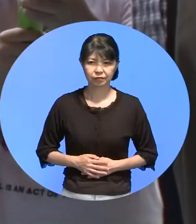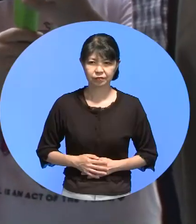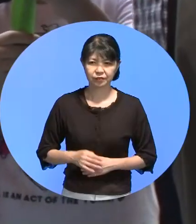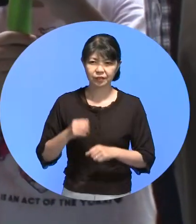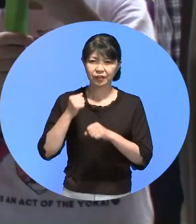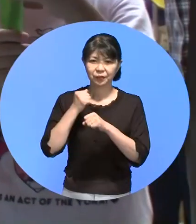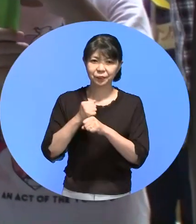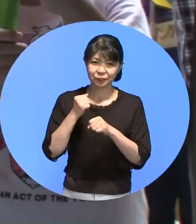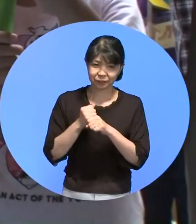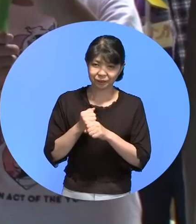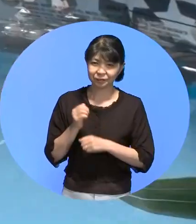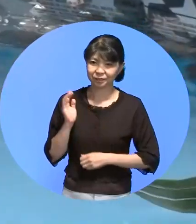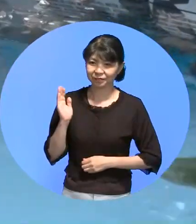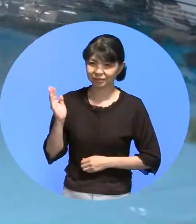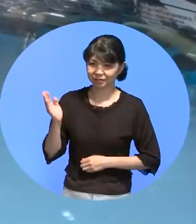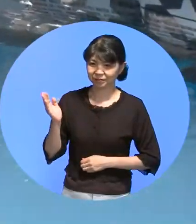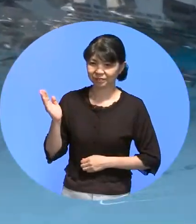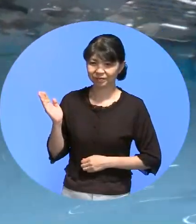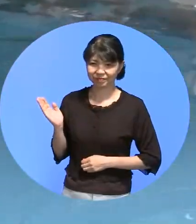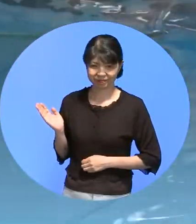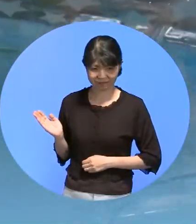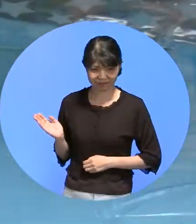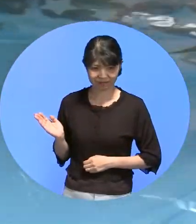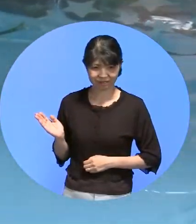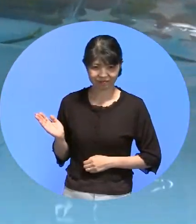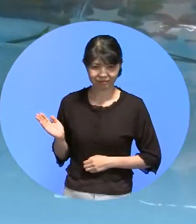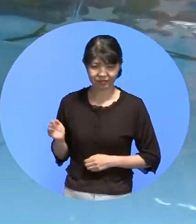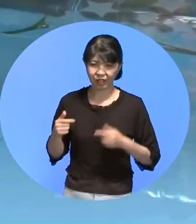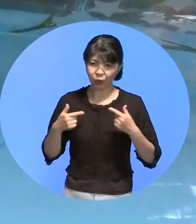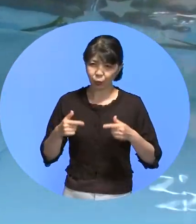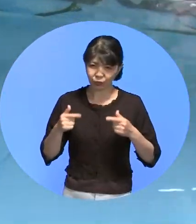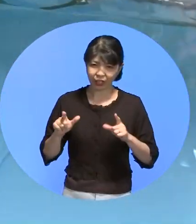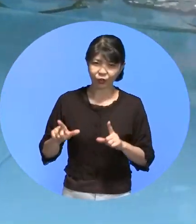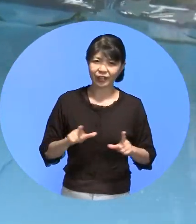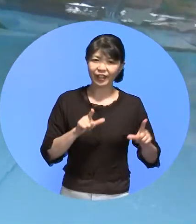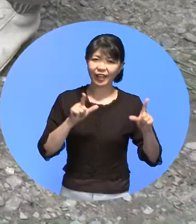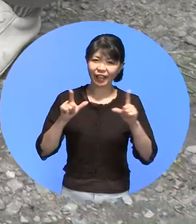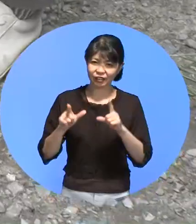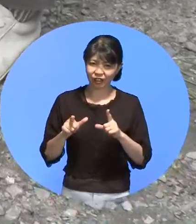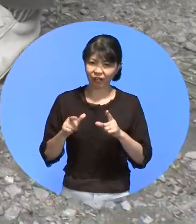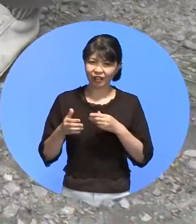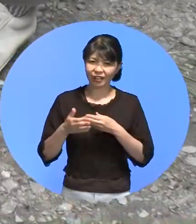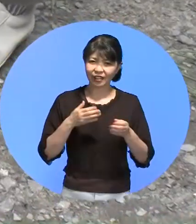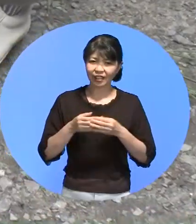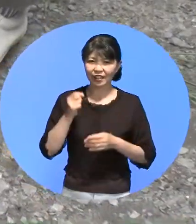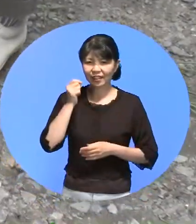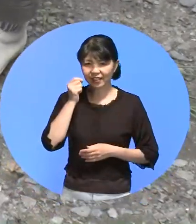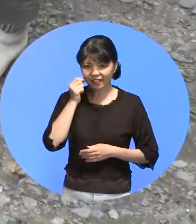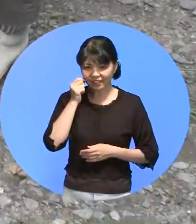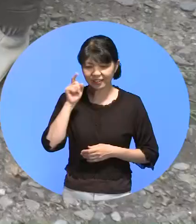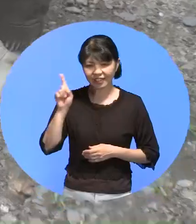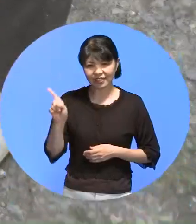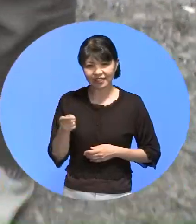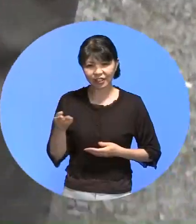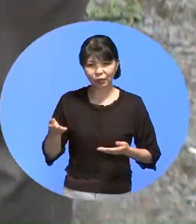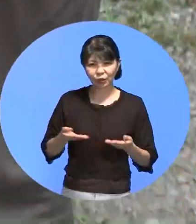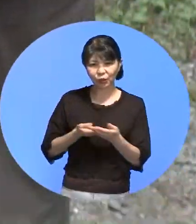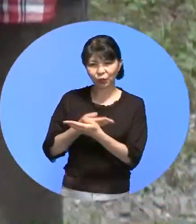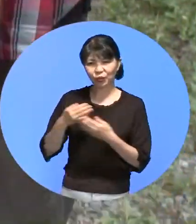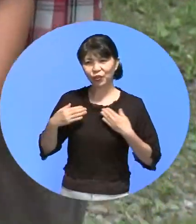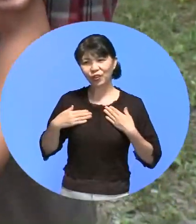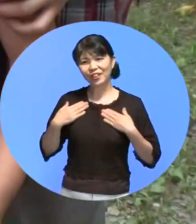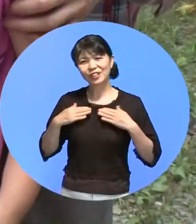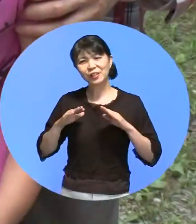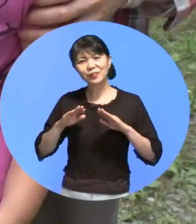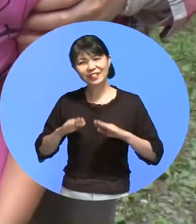昼食が終わると草花遊びやクラフト作り、普段の生活ではなかなか体験できない自然との交流